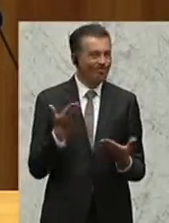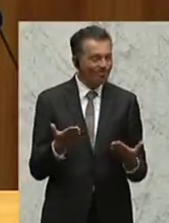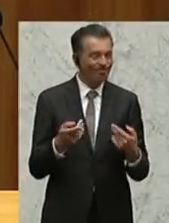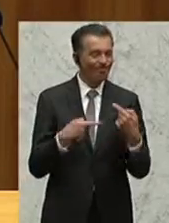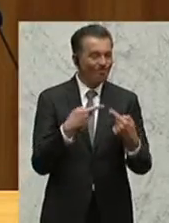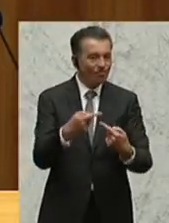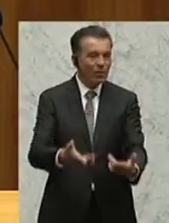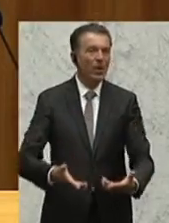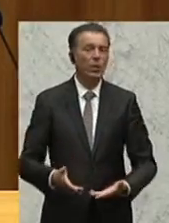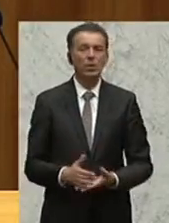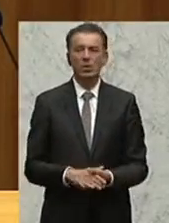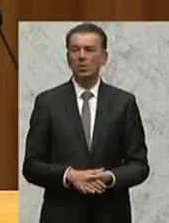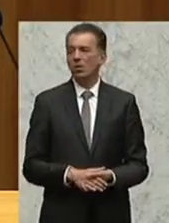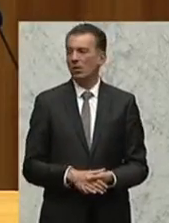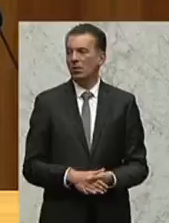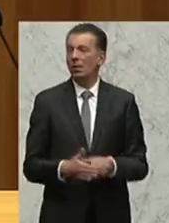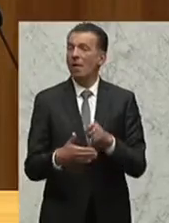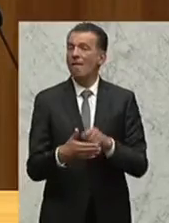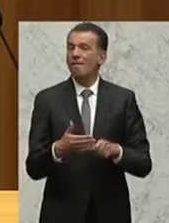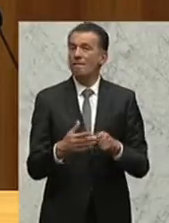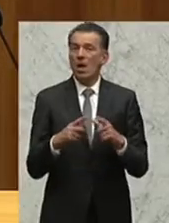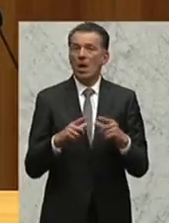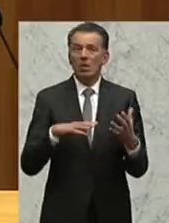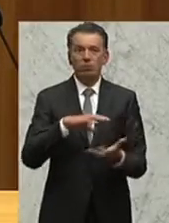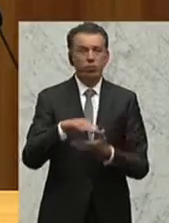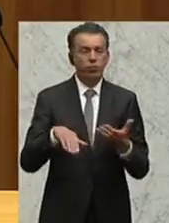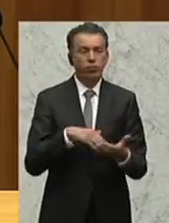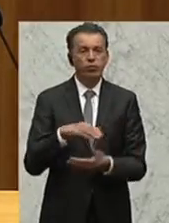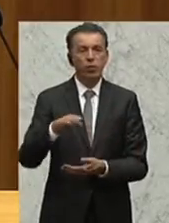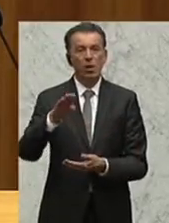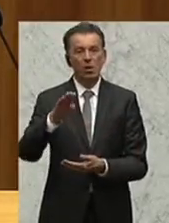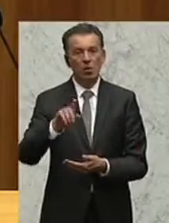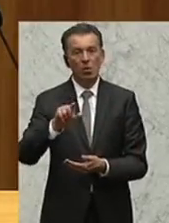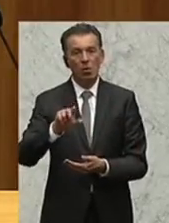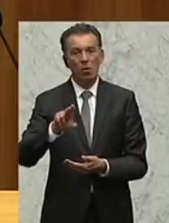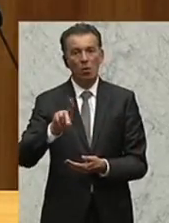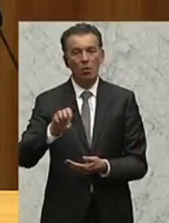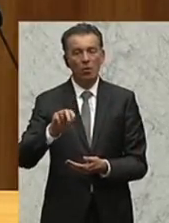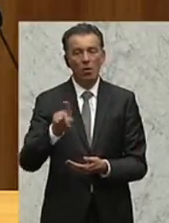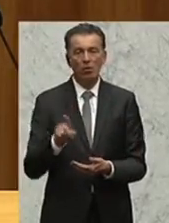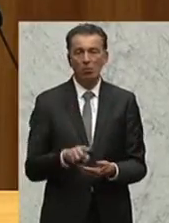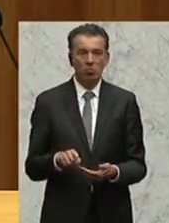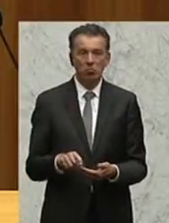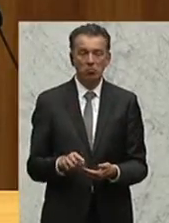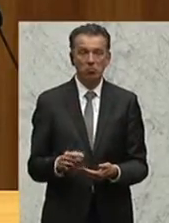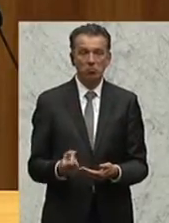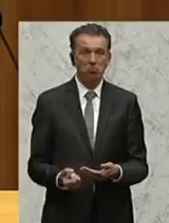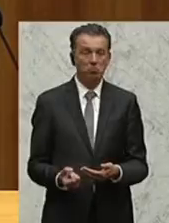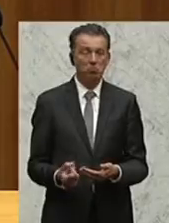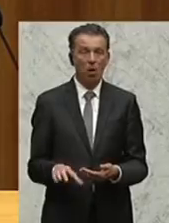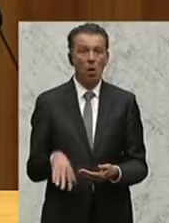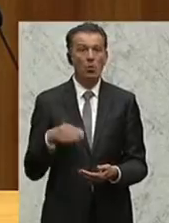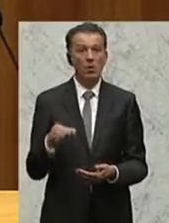Entwicklung, der Wahlkartenskandal in Bludenz, ist ganz offensichtlich kein Einzelfall. Ähnliches geschah in der Stadt Hohenems, Herr